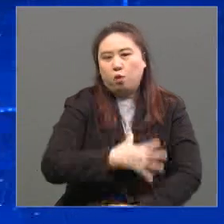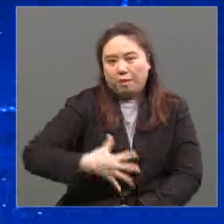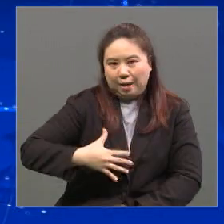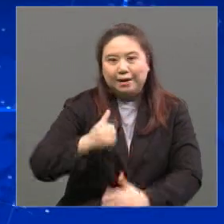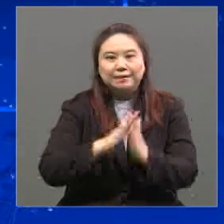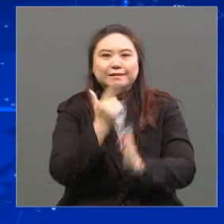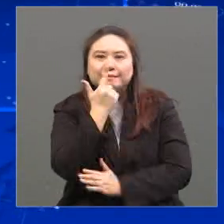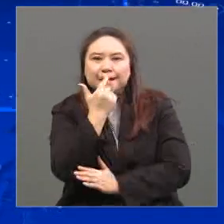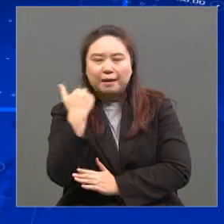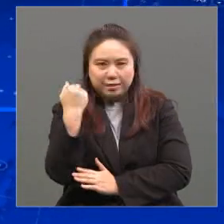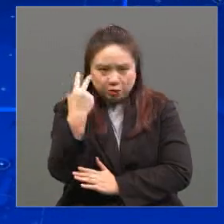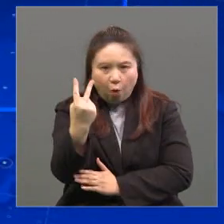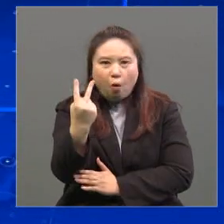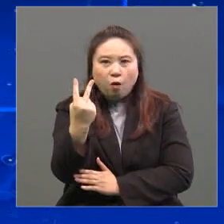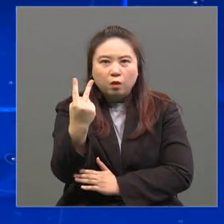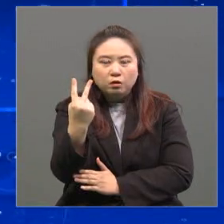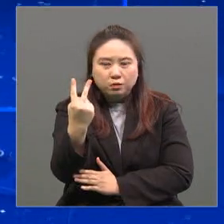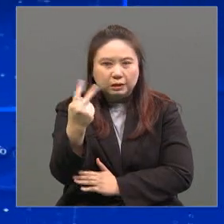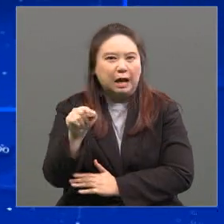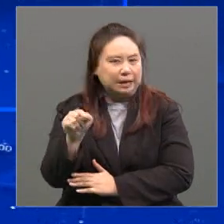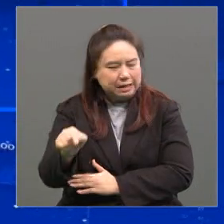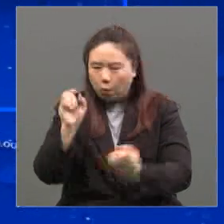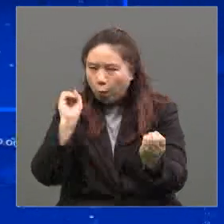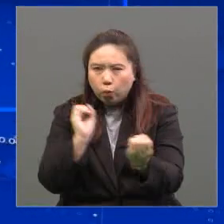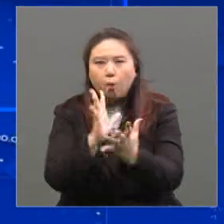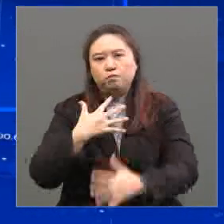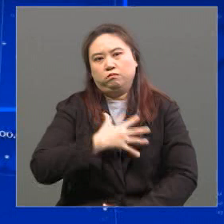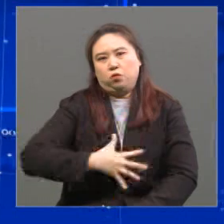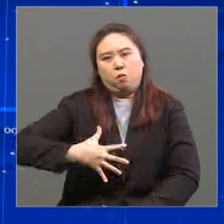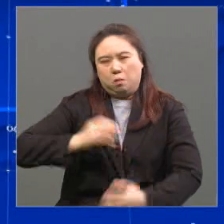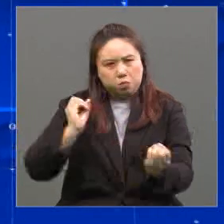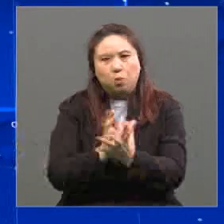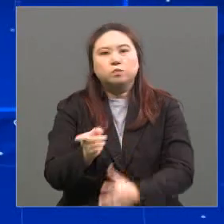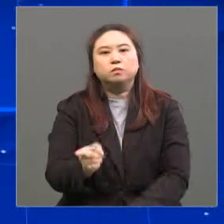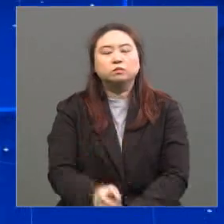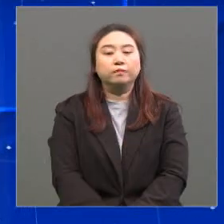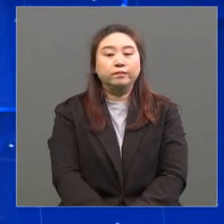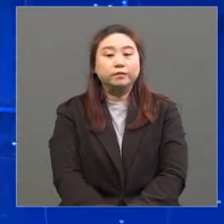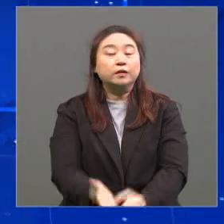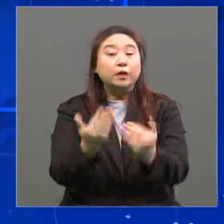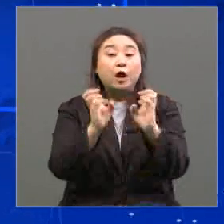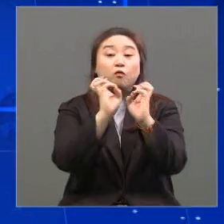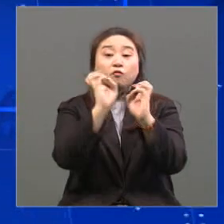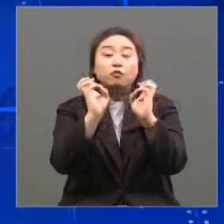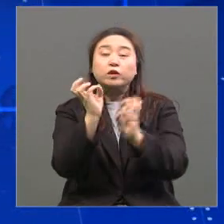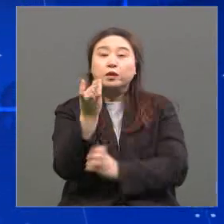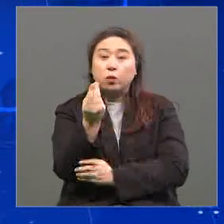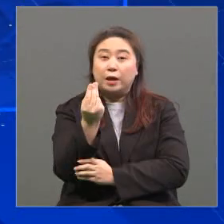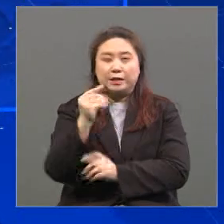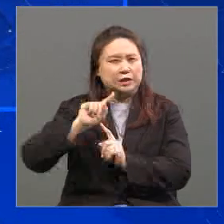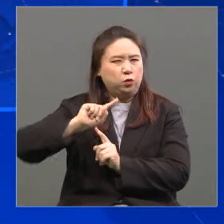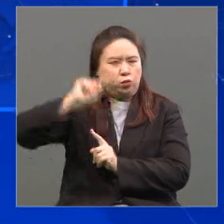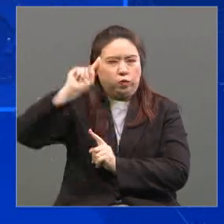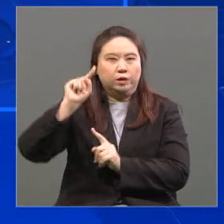ที่สีแดงมีอยู่2พื้นที่ด้วยกันก็คือเป็นพื้นที่ที่มีผลกระทบต่อสุขภาพนั่นเองค่ะในส่วนของค่าฝุ่นวัดได้สูงที่สุ